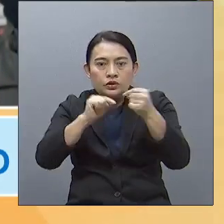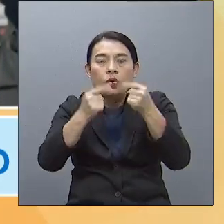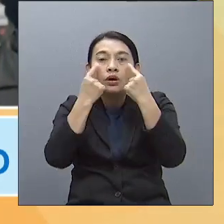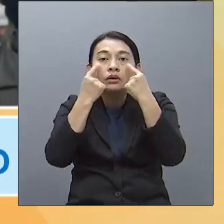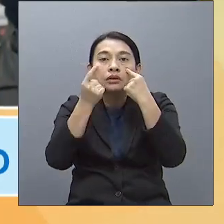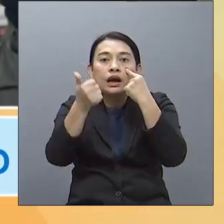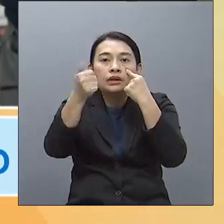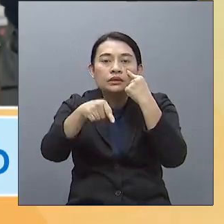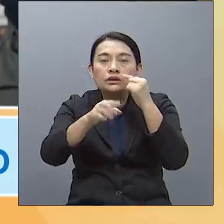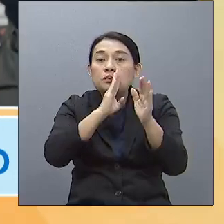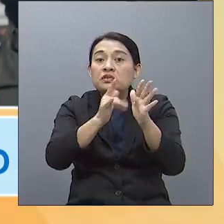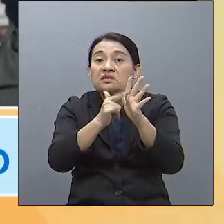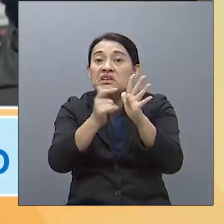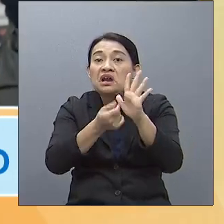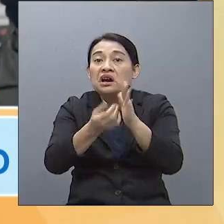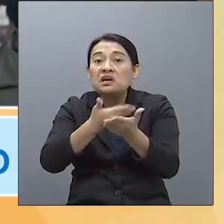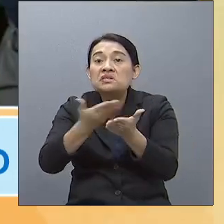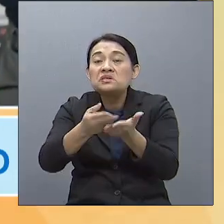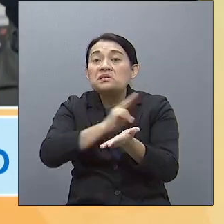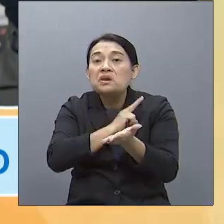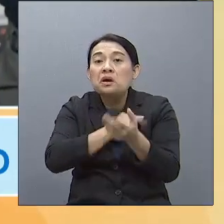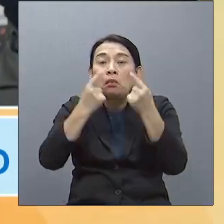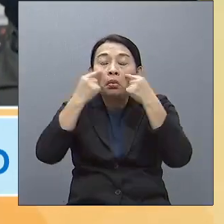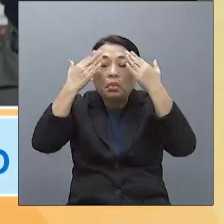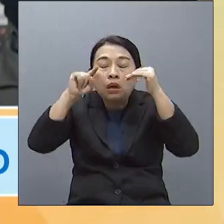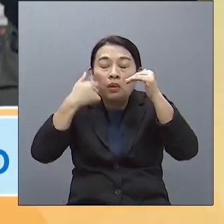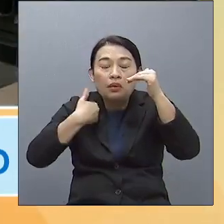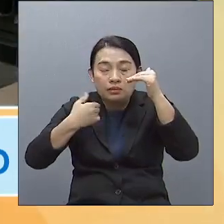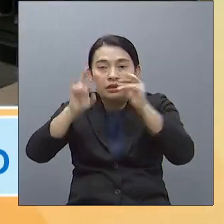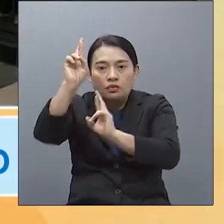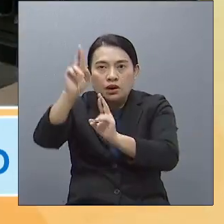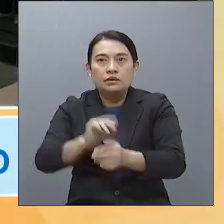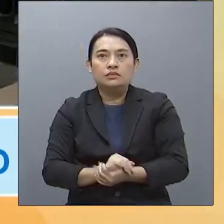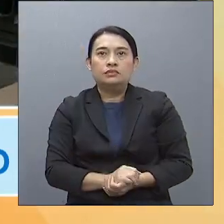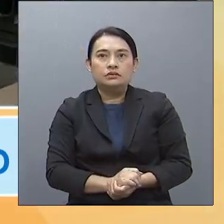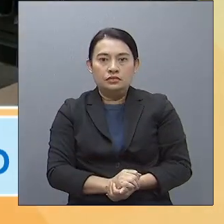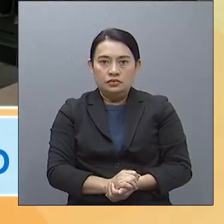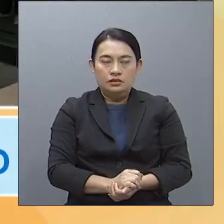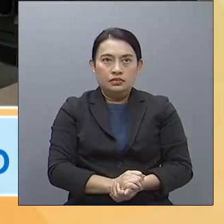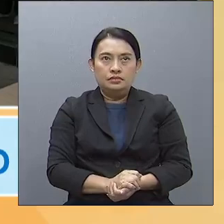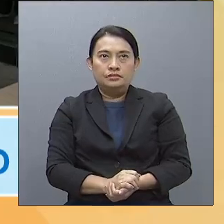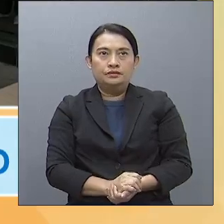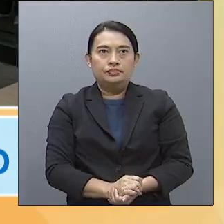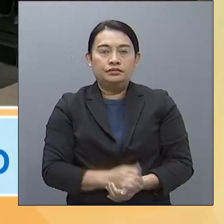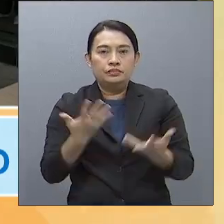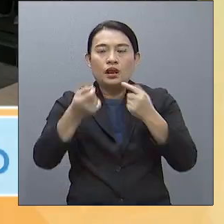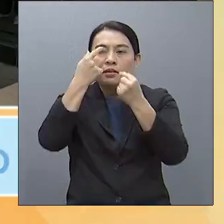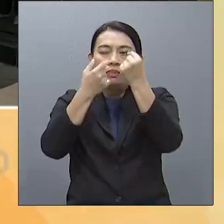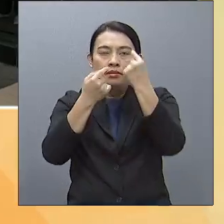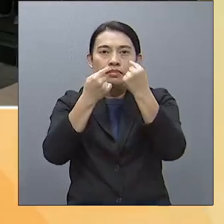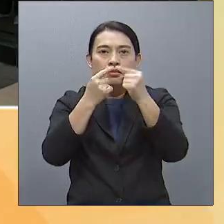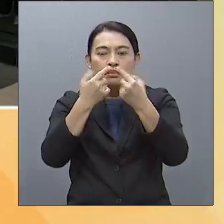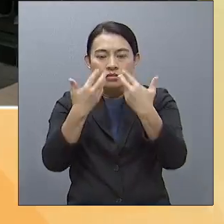ไปซื้อยามาหยอดเองเนี่ยเคยเห็นบางเคสบางรายตาบอดไปเลย ใช่ ต้องระมัดระวังนิดนึงนะคะ สูญเสียการมองเห็นถาวรไปได้เลยนะ ใช่กระตุ้น